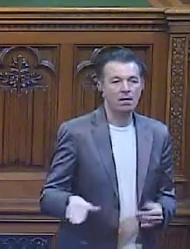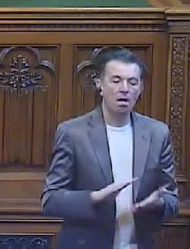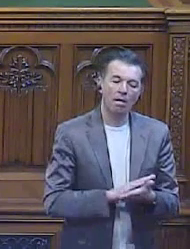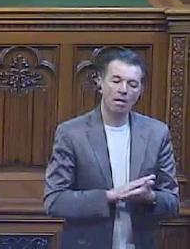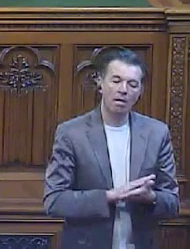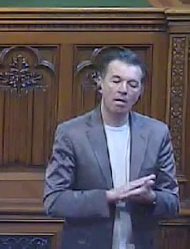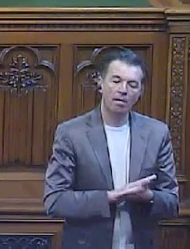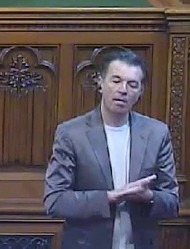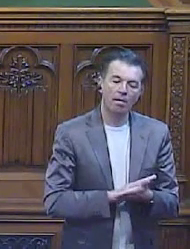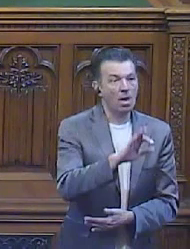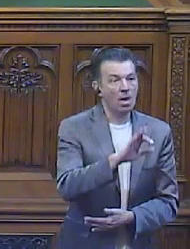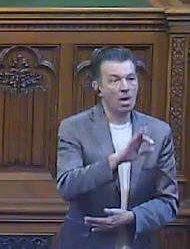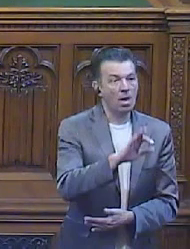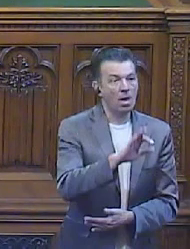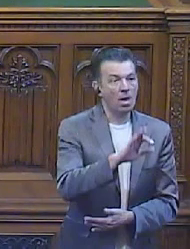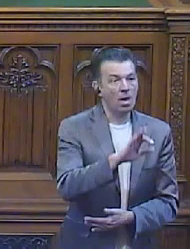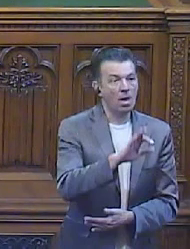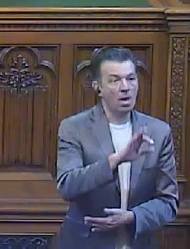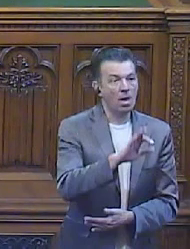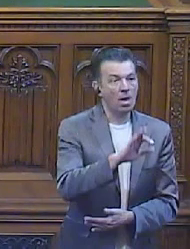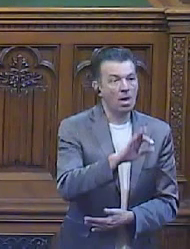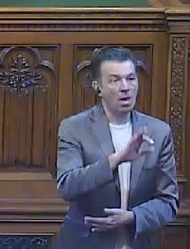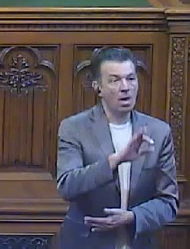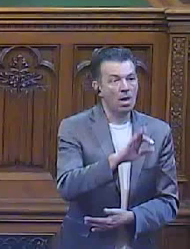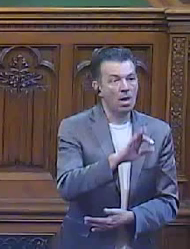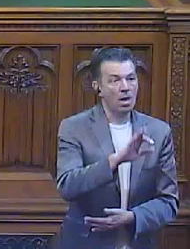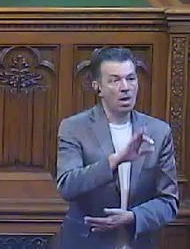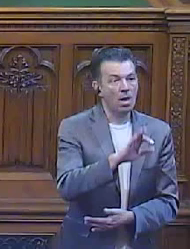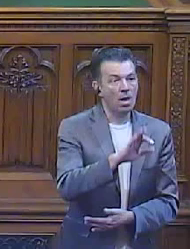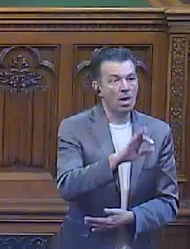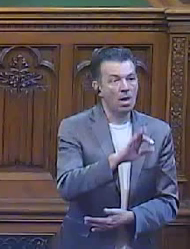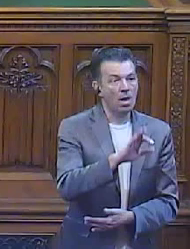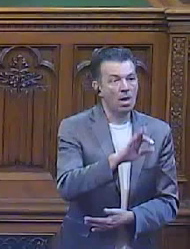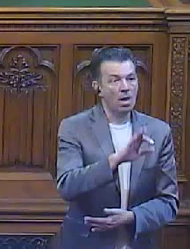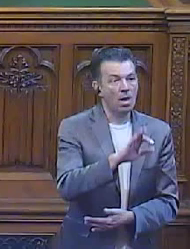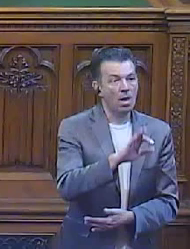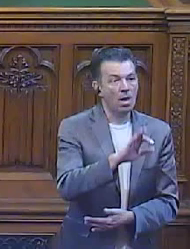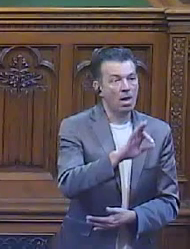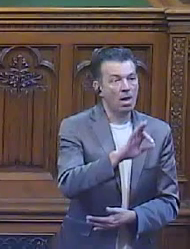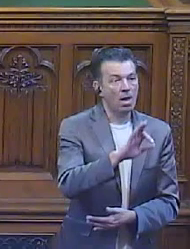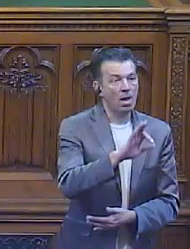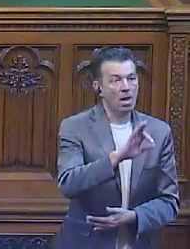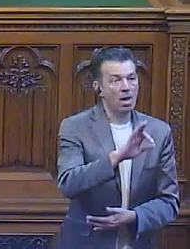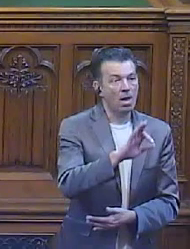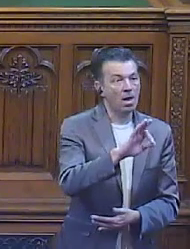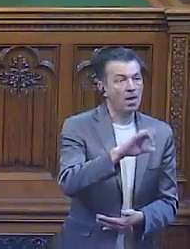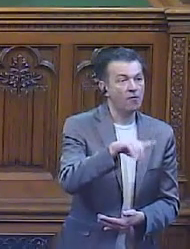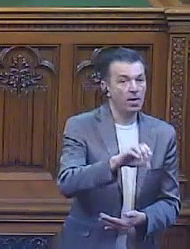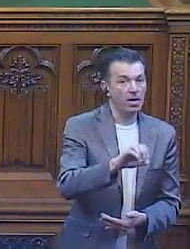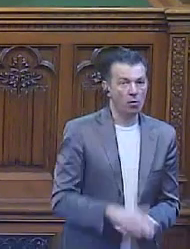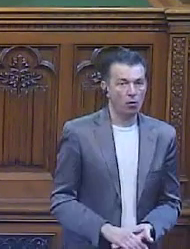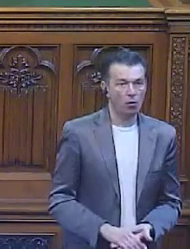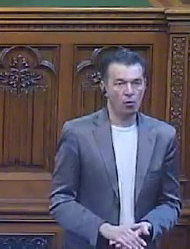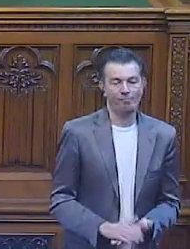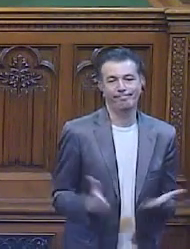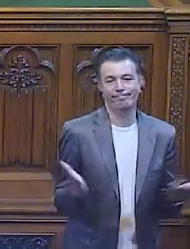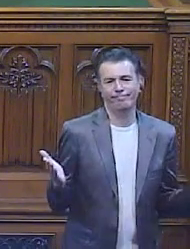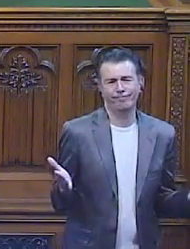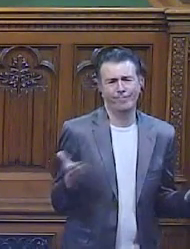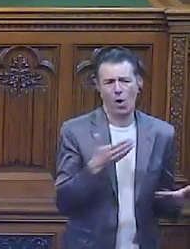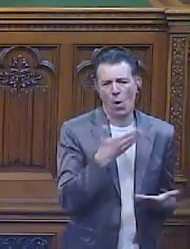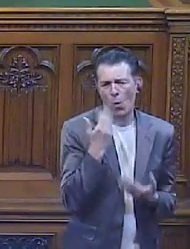Eine Maßnahme, damit alle Kinder, wenn sie in die Schule kommen, ausreichend Deutsch können. Wer hat nicht schwer zu